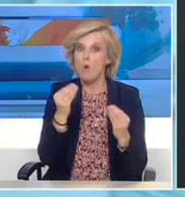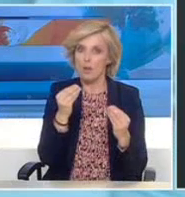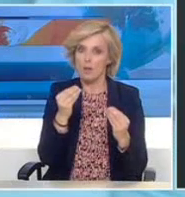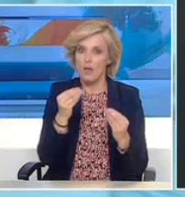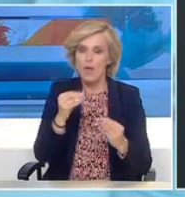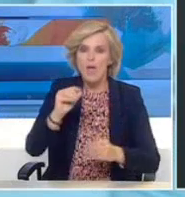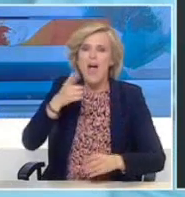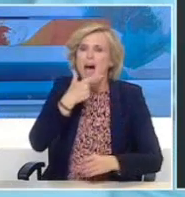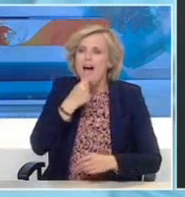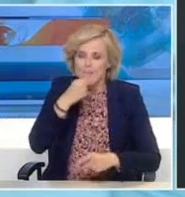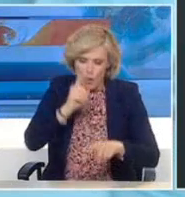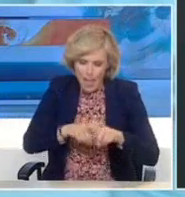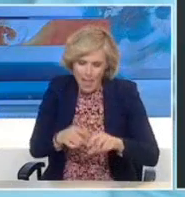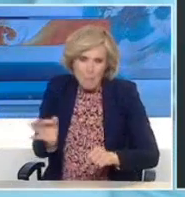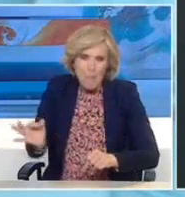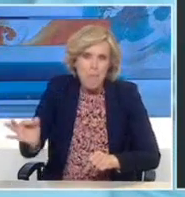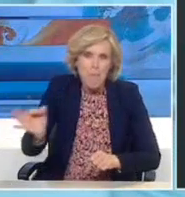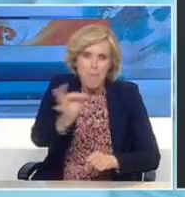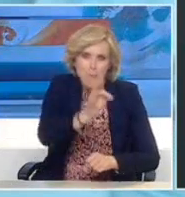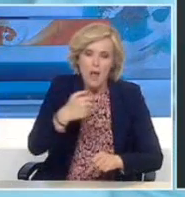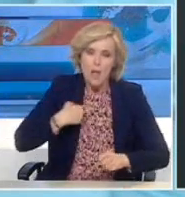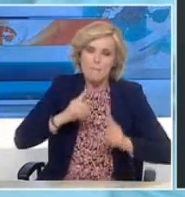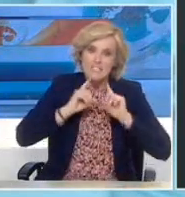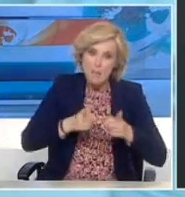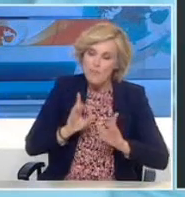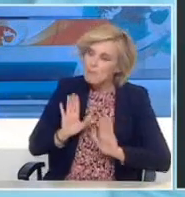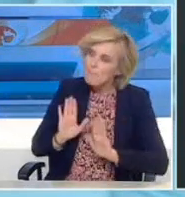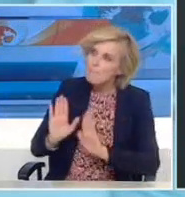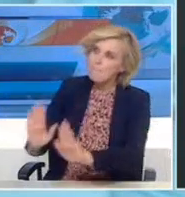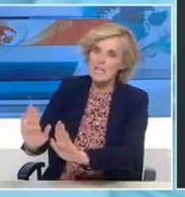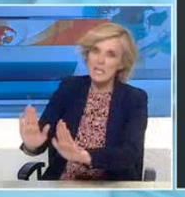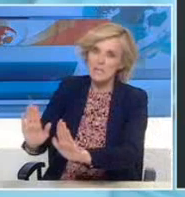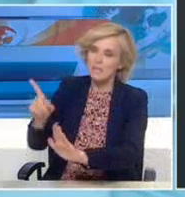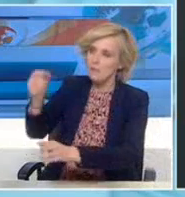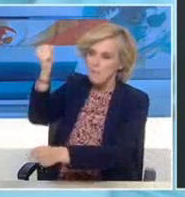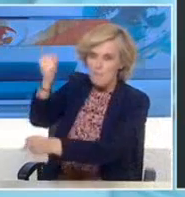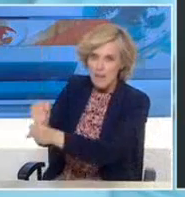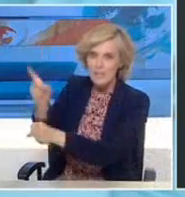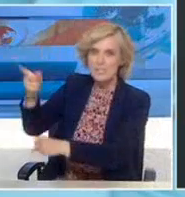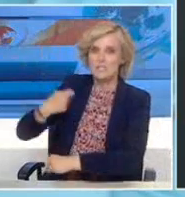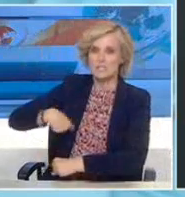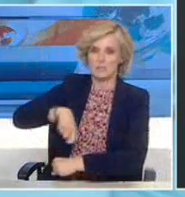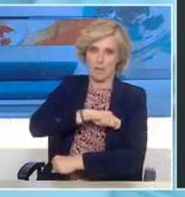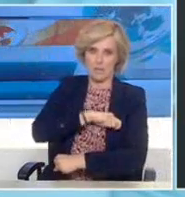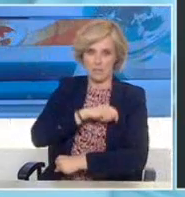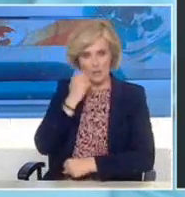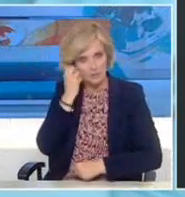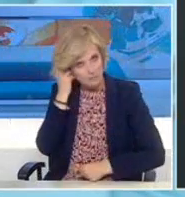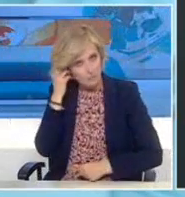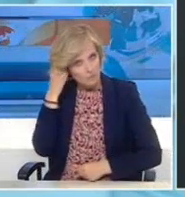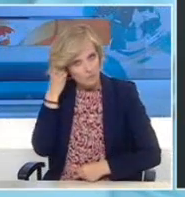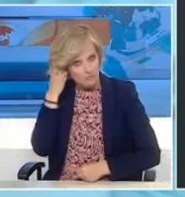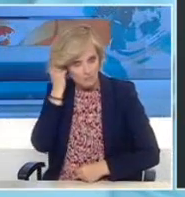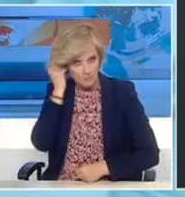μόνο τη χώρα μας, αλλά και όλες τις άλλες χώρες που υπάρχει εξάπλωση. Παρατηρήσαμε λοιπόν, το είπα από την πρώτη στιγμή, ότι